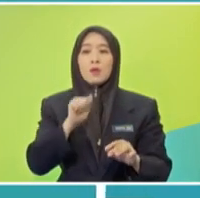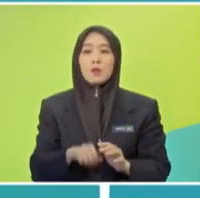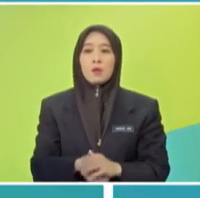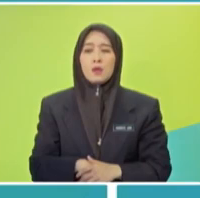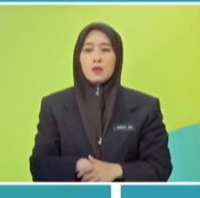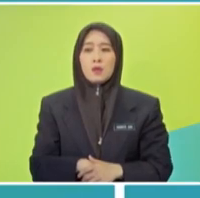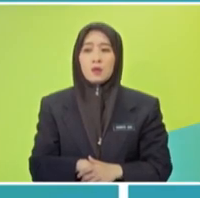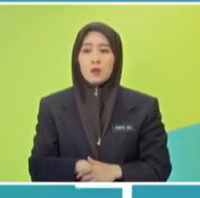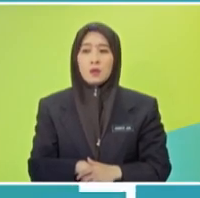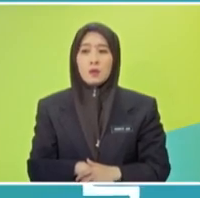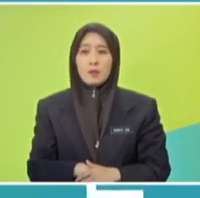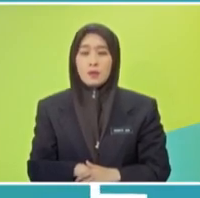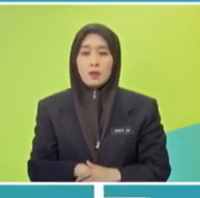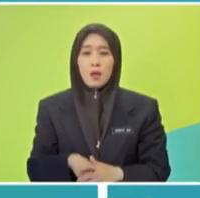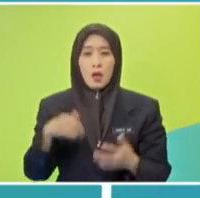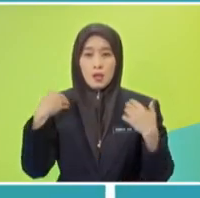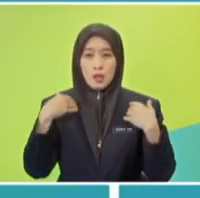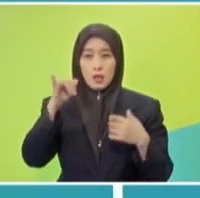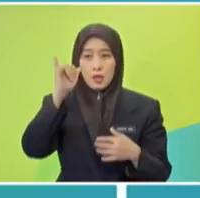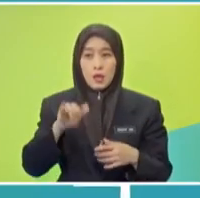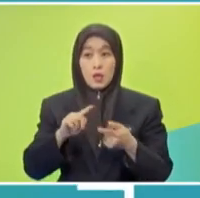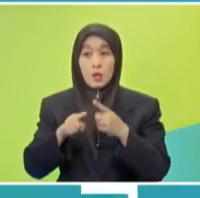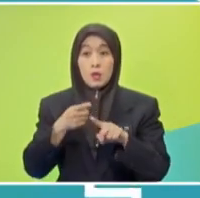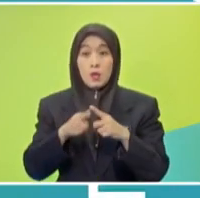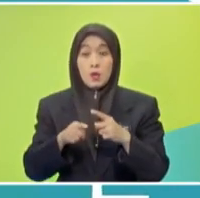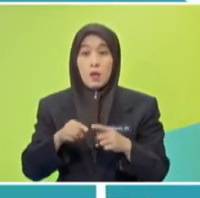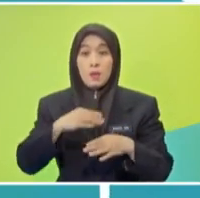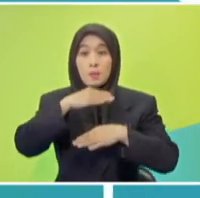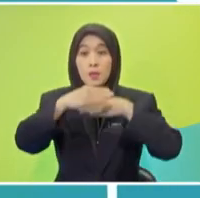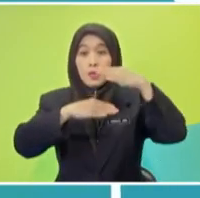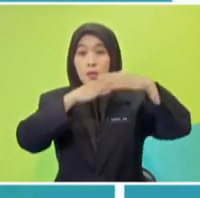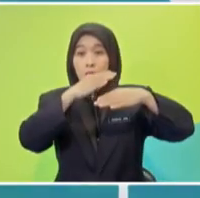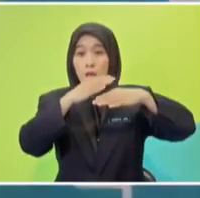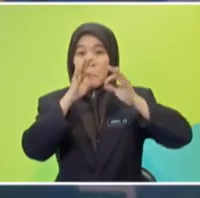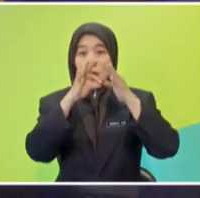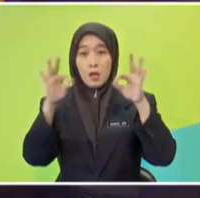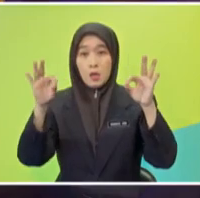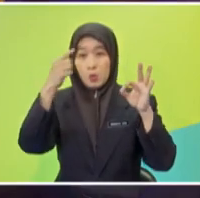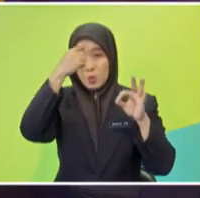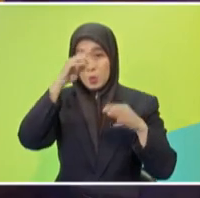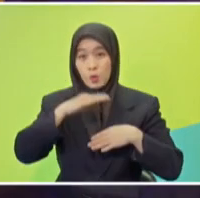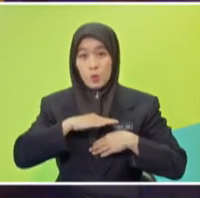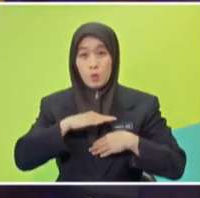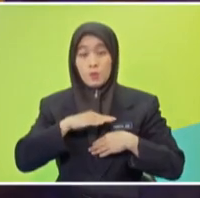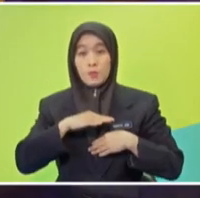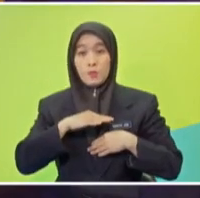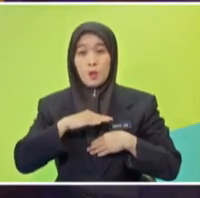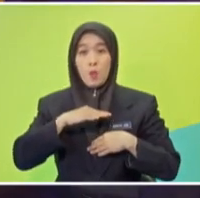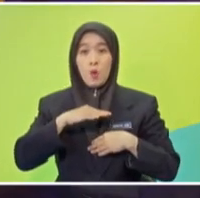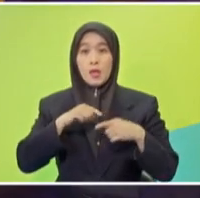yang lain-lain kawan-kawan hati apabila mengumpul